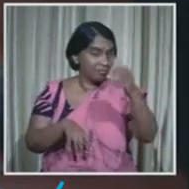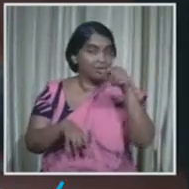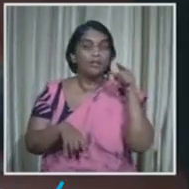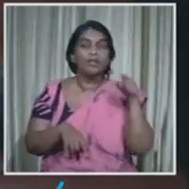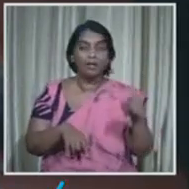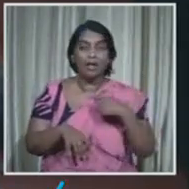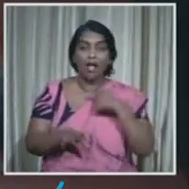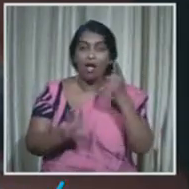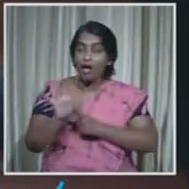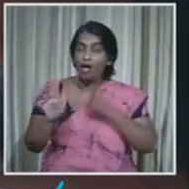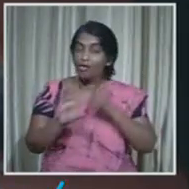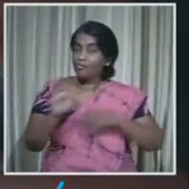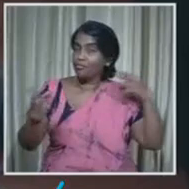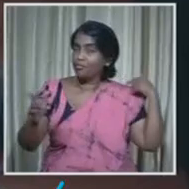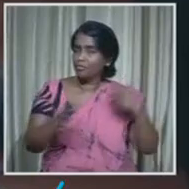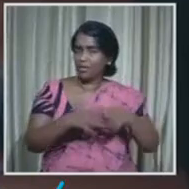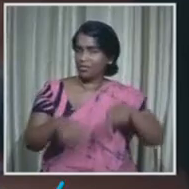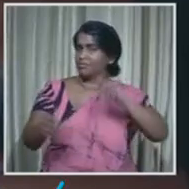दशक